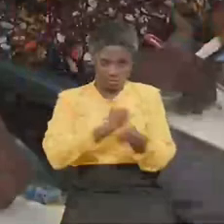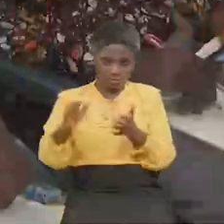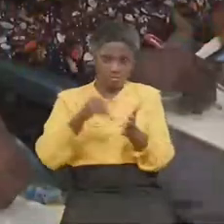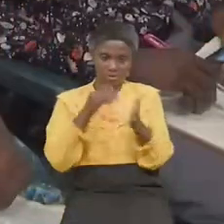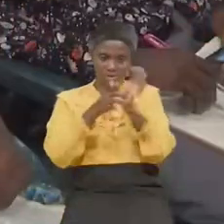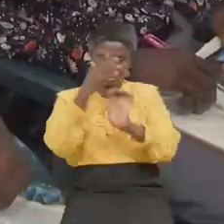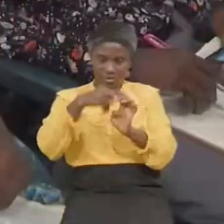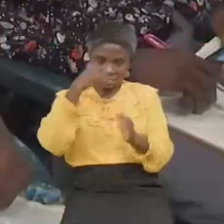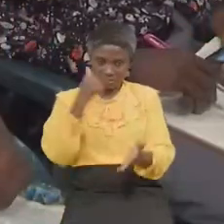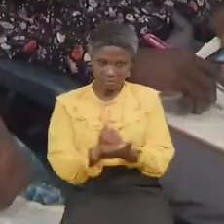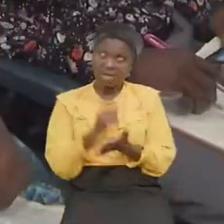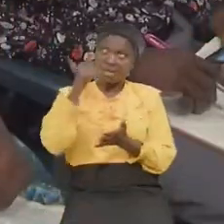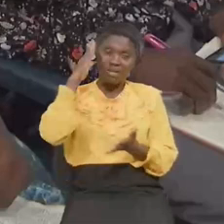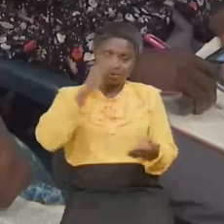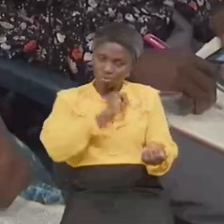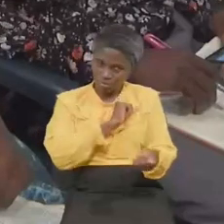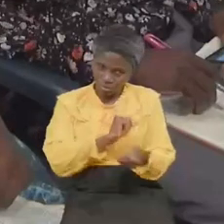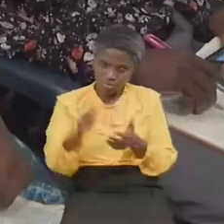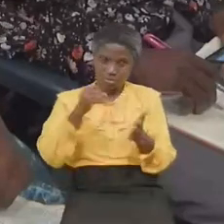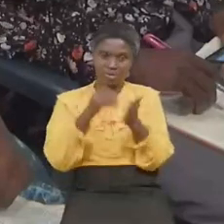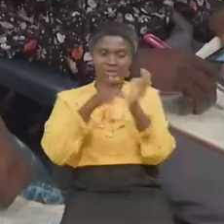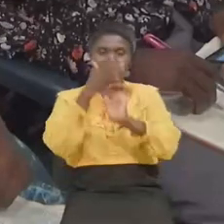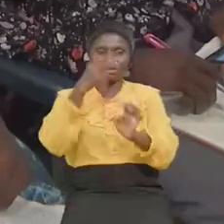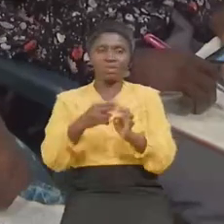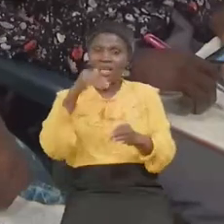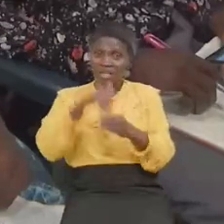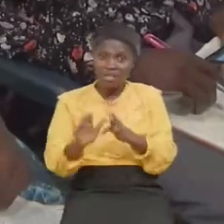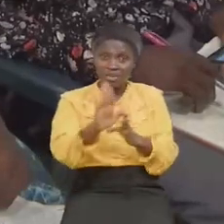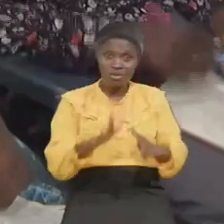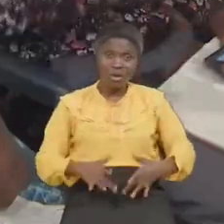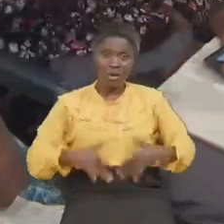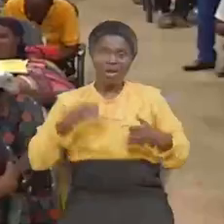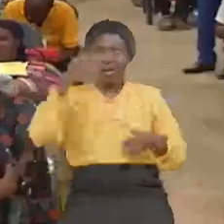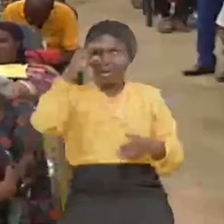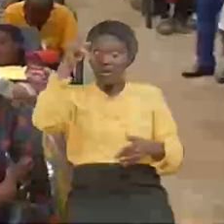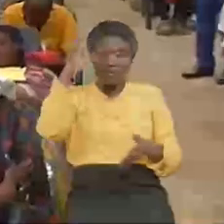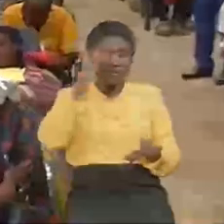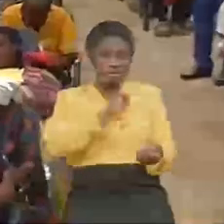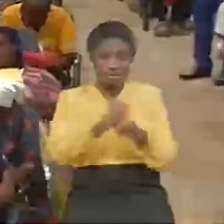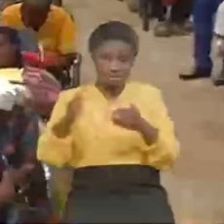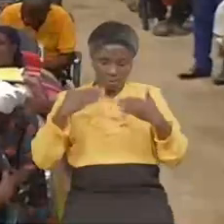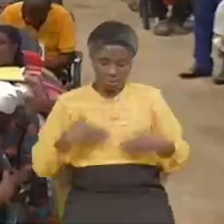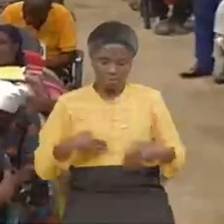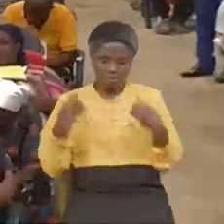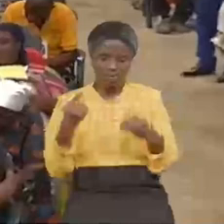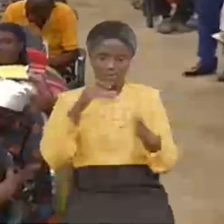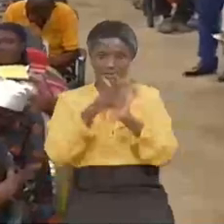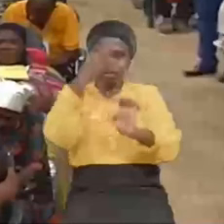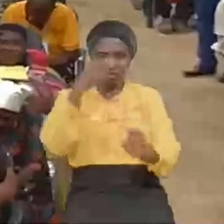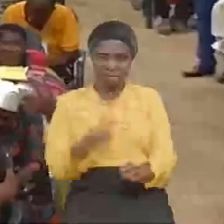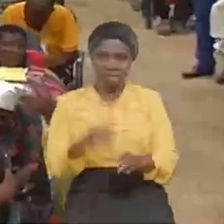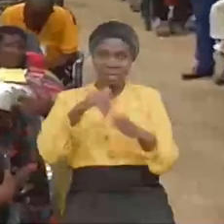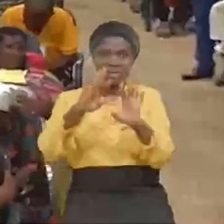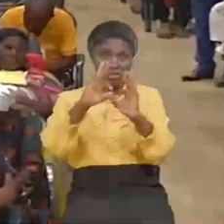le détruire. Dans ta vie, il va le détruire, détruire le corps du péché. Dans ta famille, il